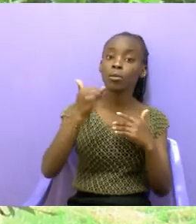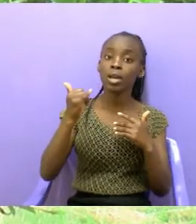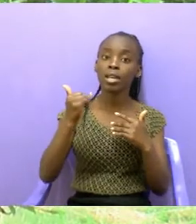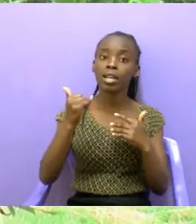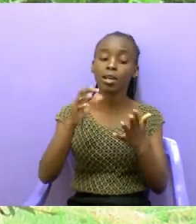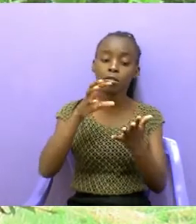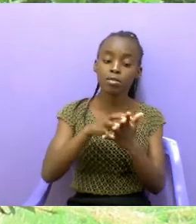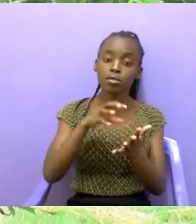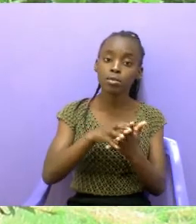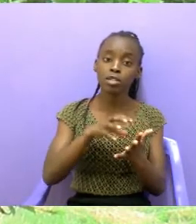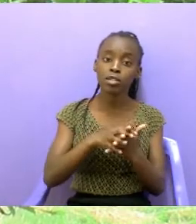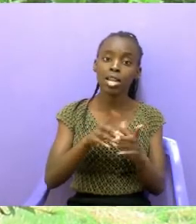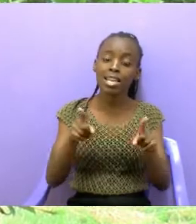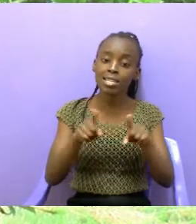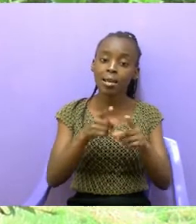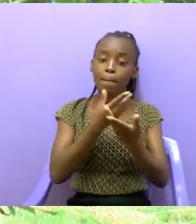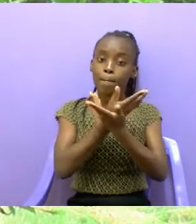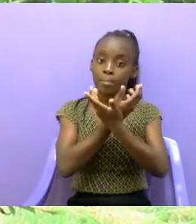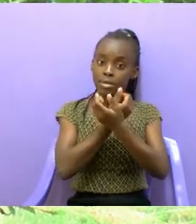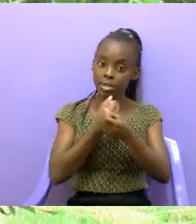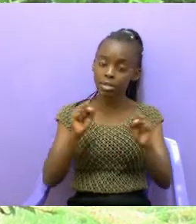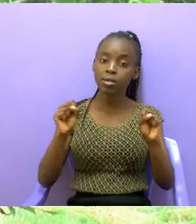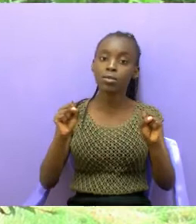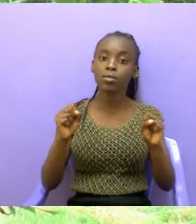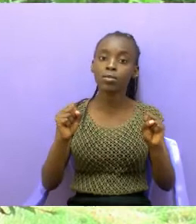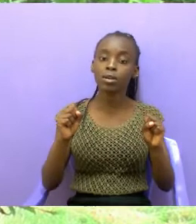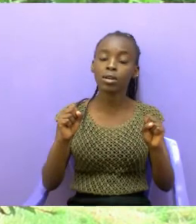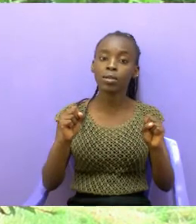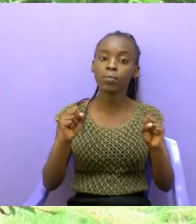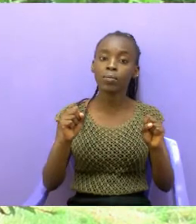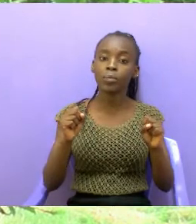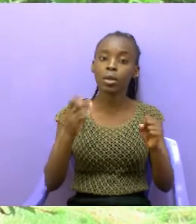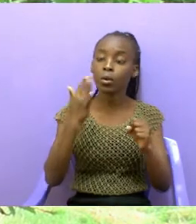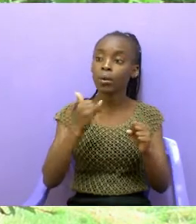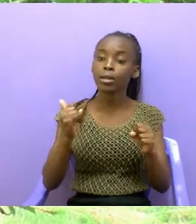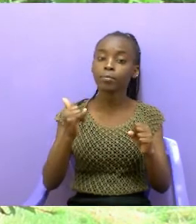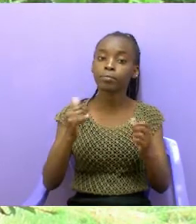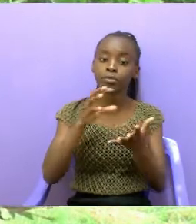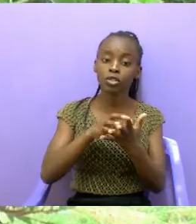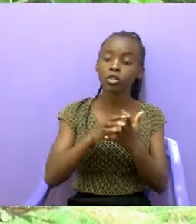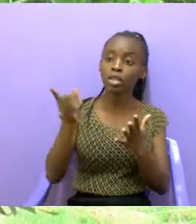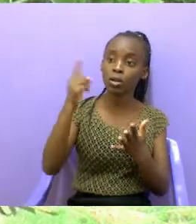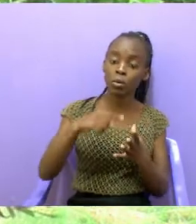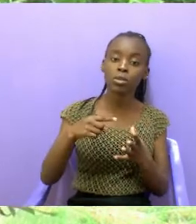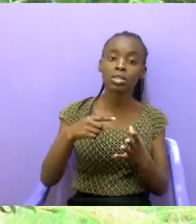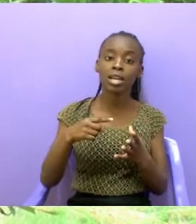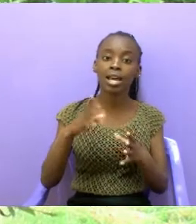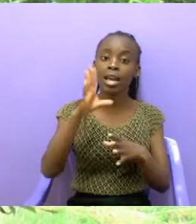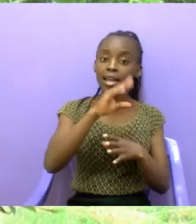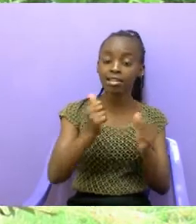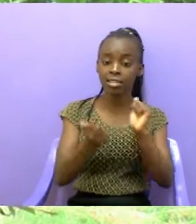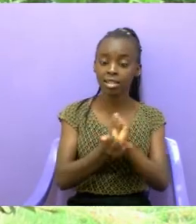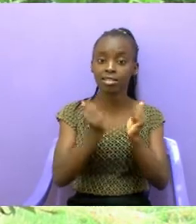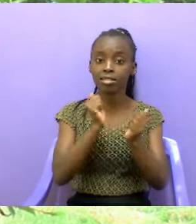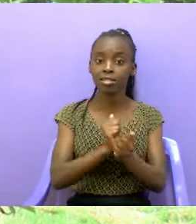Usiachane na wokovu kwa sababu ya situation. Maana hali huja na hali zinapita. Situation zinabadilika.